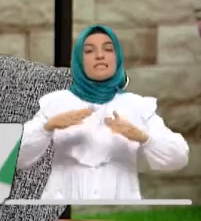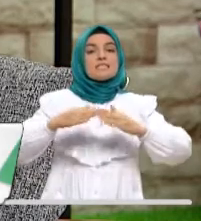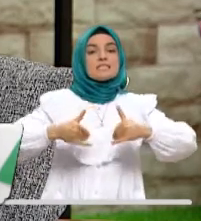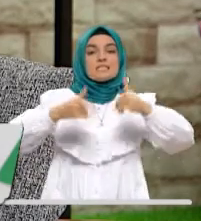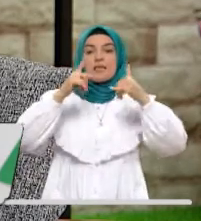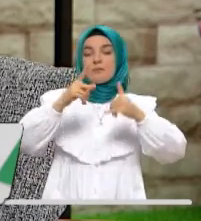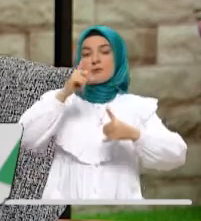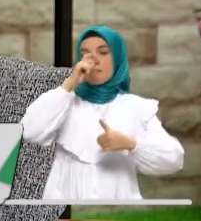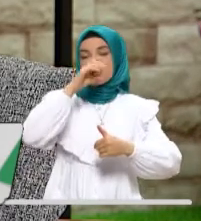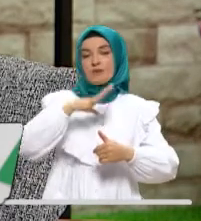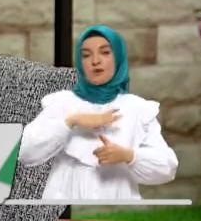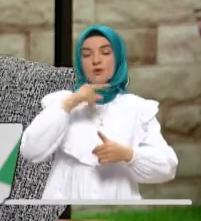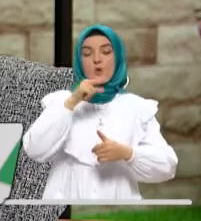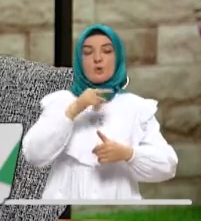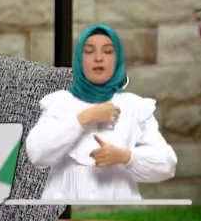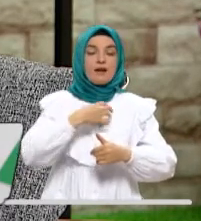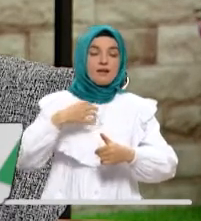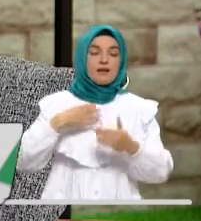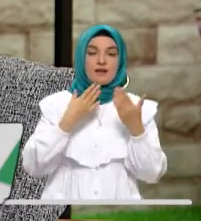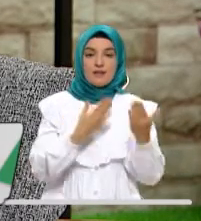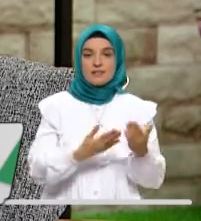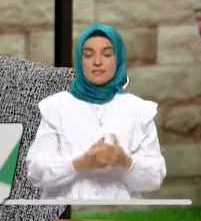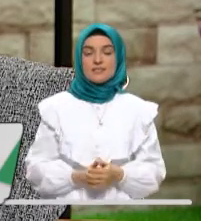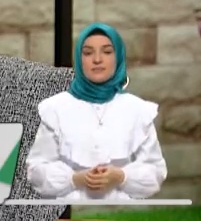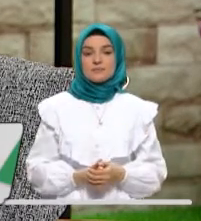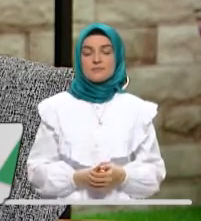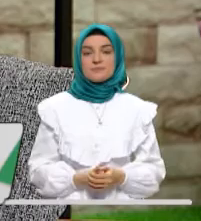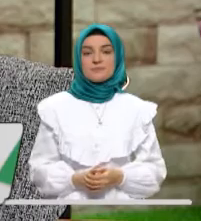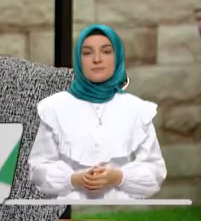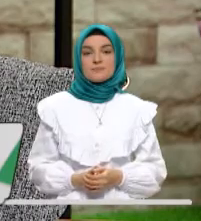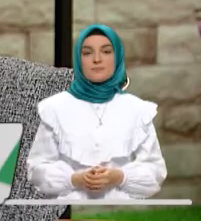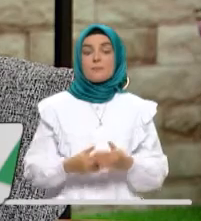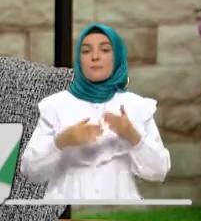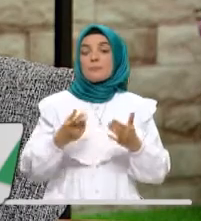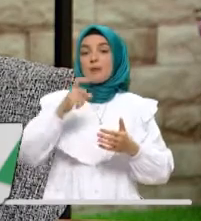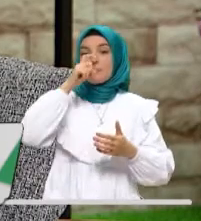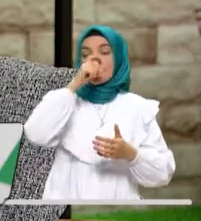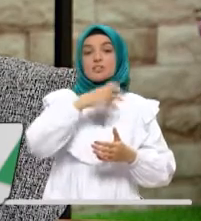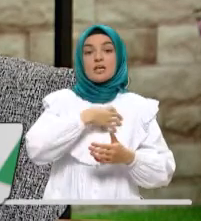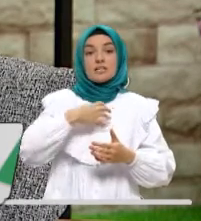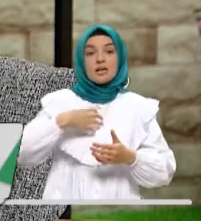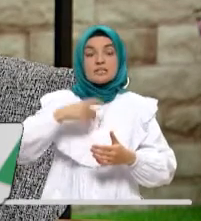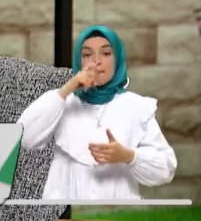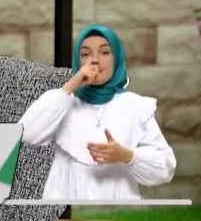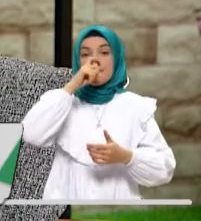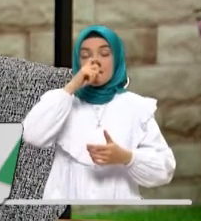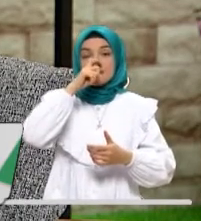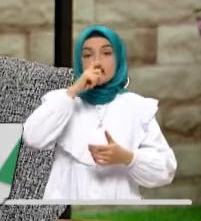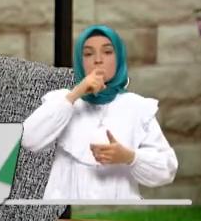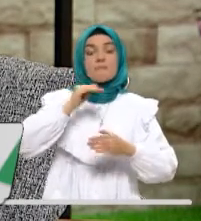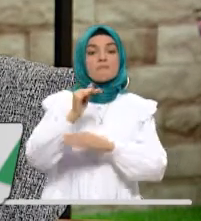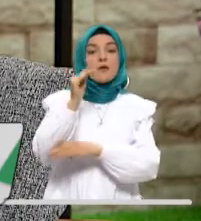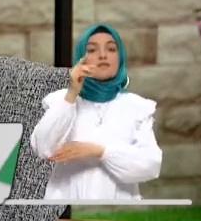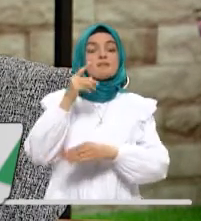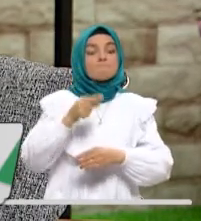padişahı vardı. O da Valide Sultan'dı. Yani bizzat padişahın annesiydi. Eğer padişahın annesi padişah hayattayken ölürse o